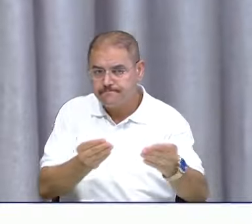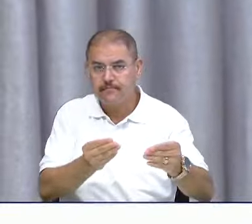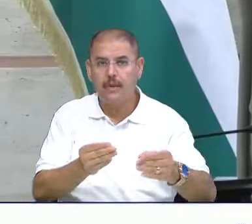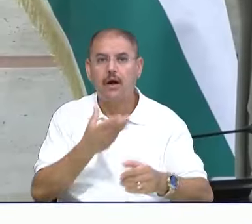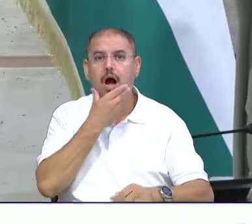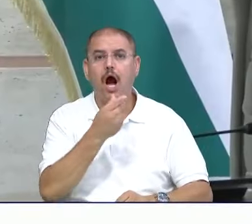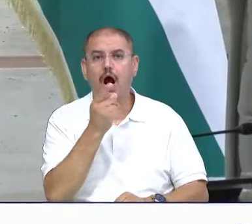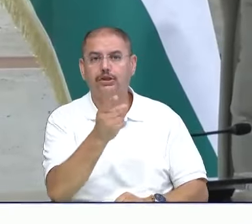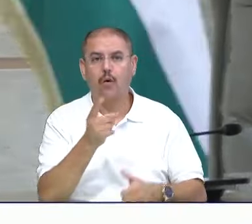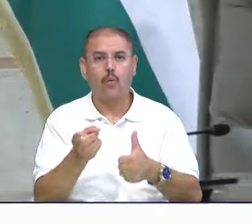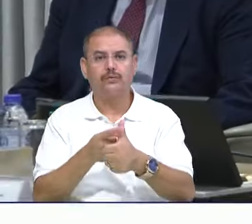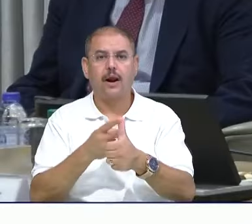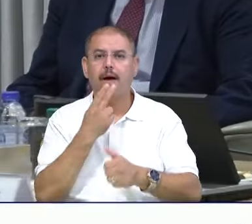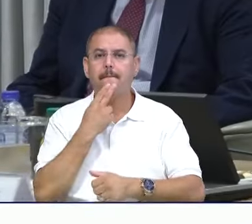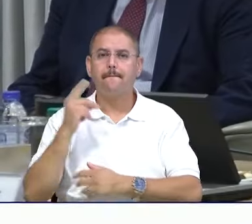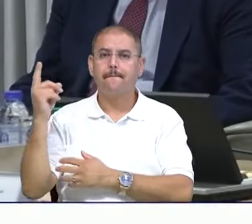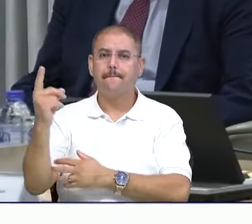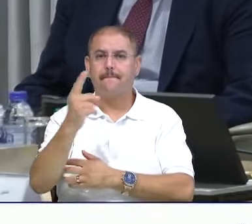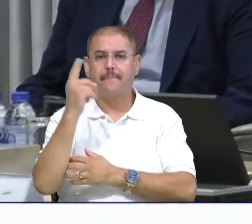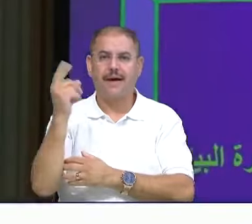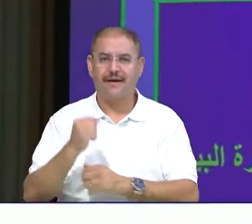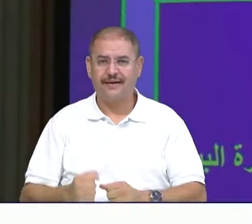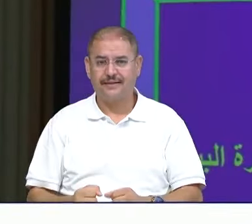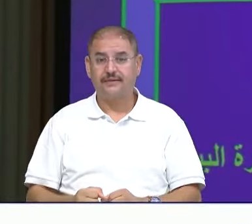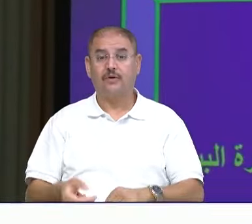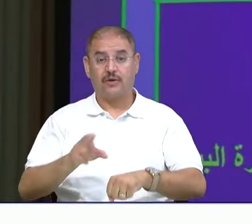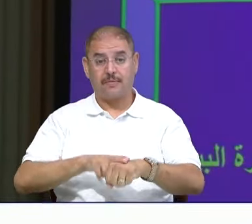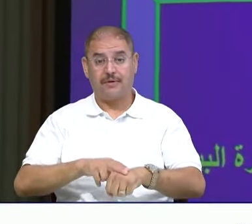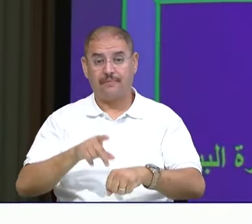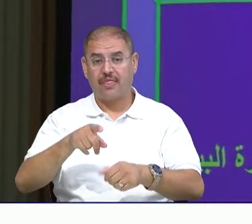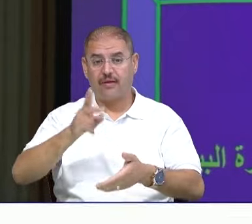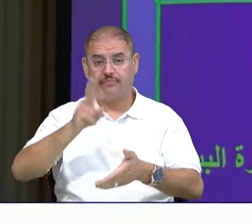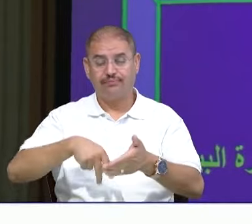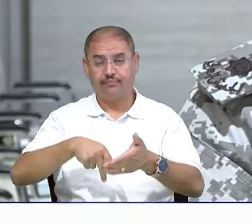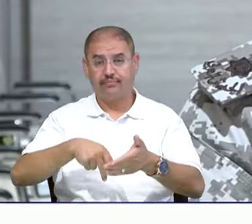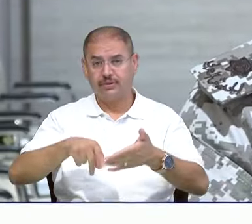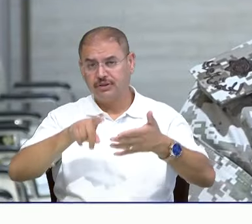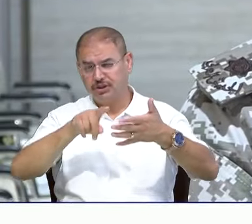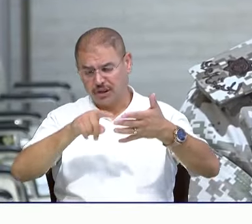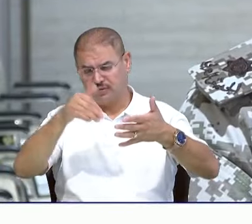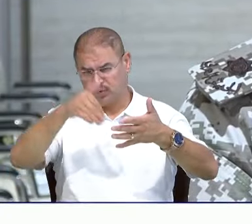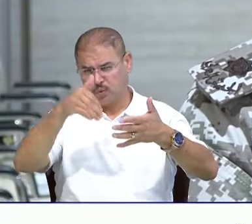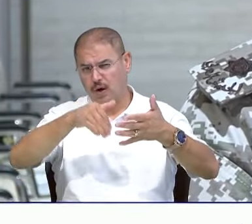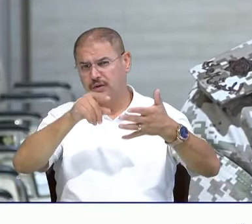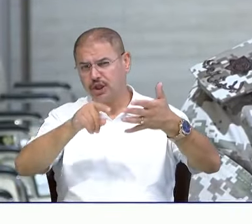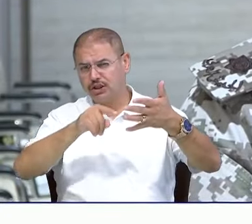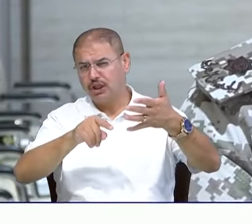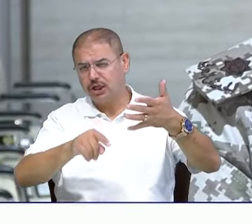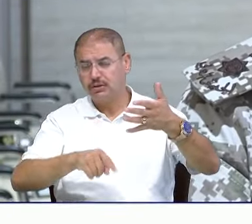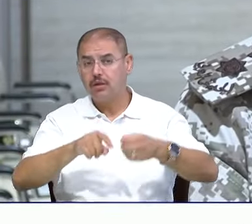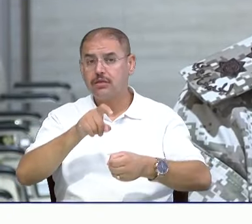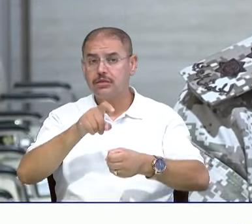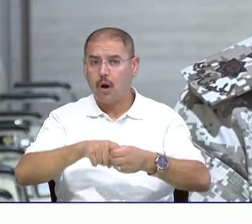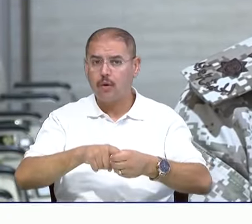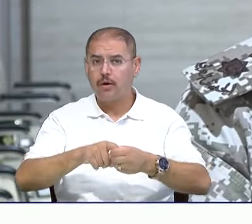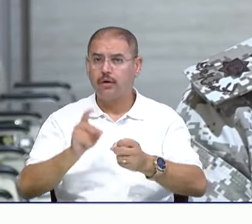تحتاجها وحسب احتياجات وزاره البيئه وتتضمن ايضا مذكره التفاهم بنود اخرى مثل التعاون في